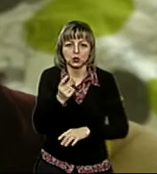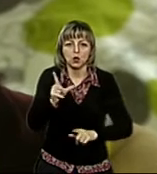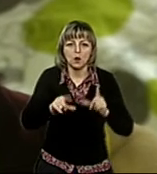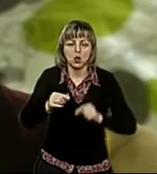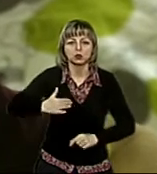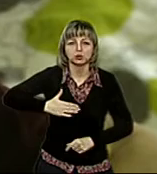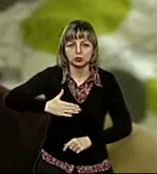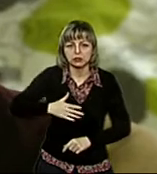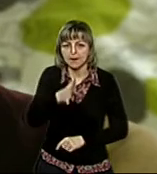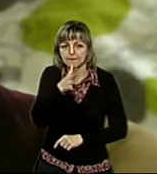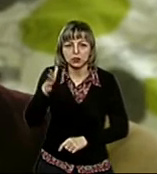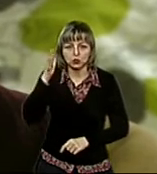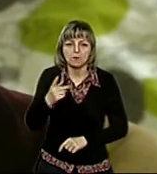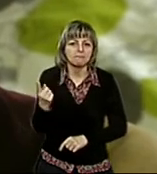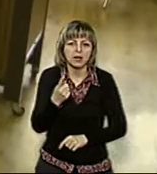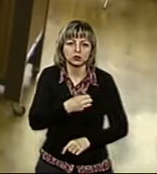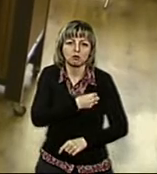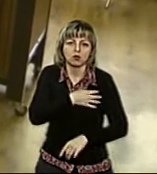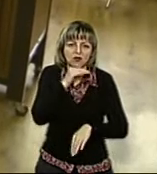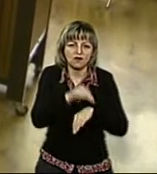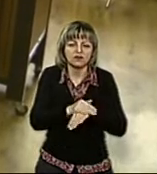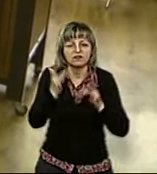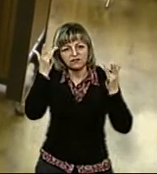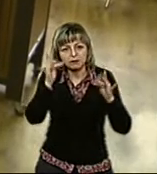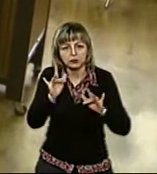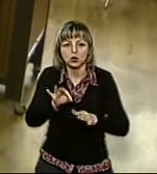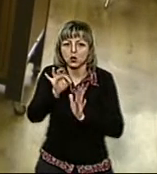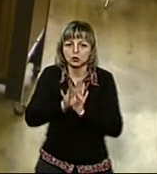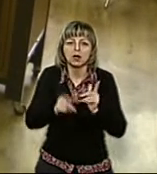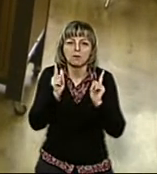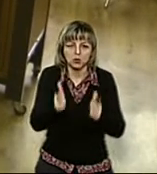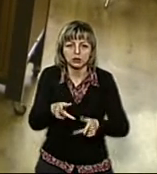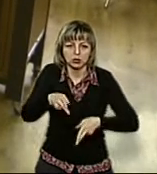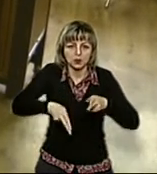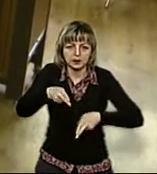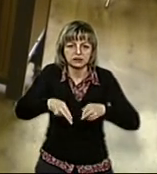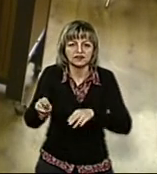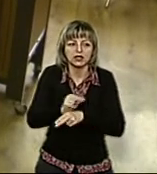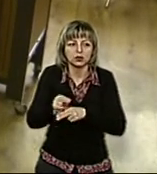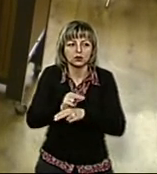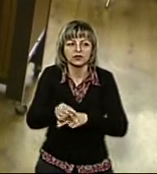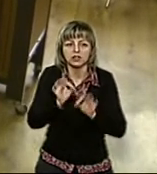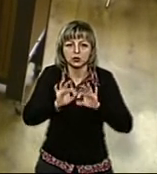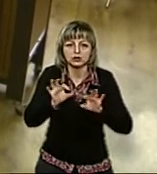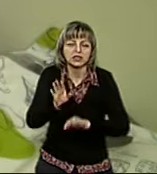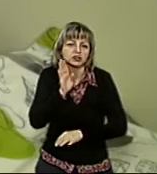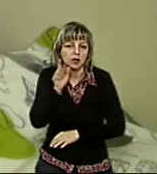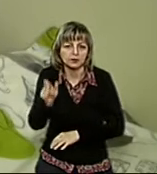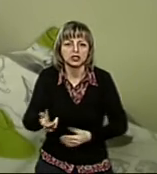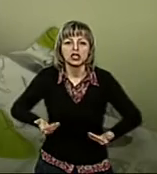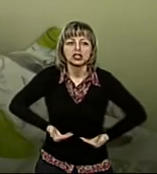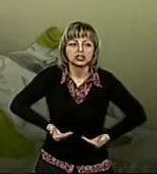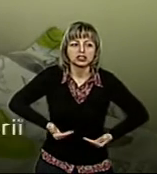молочну залозу. 5 років тому першу пухлину виявила випадково. Одразу погодилась на оперативне лікування, каже пацієнтка.